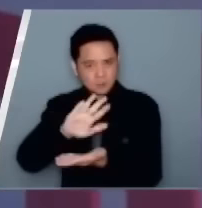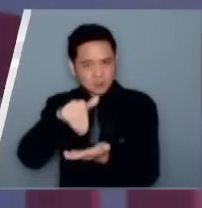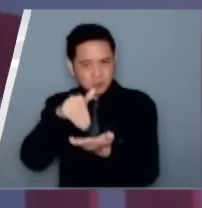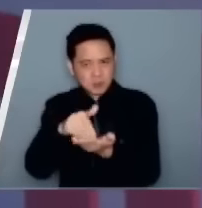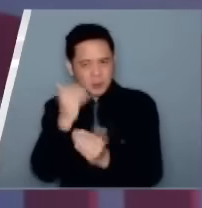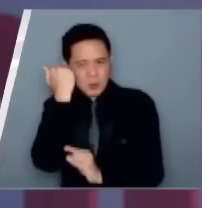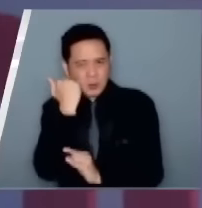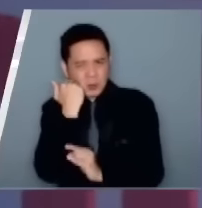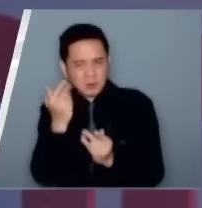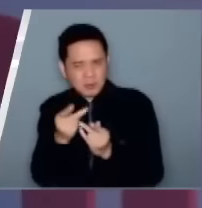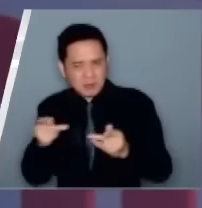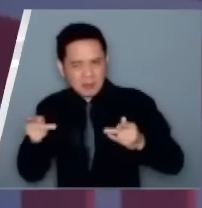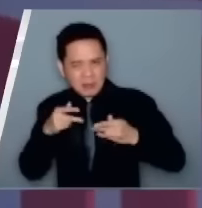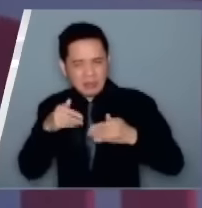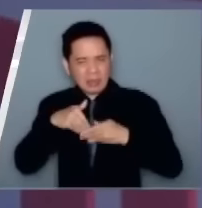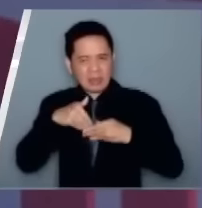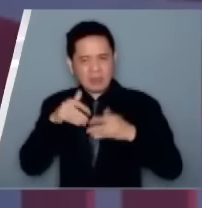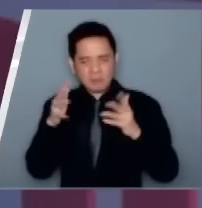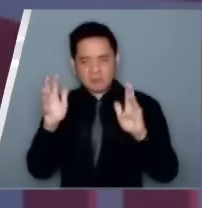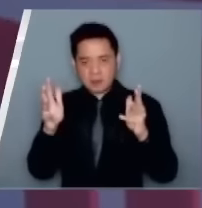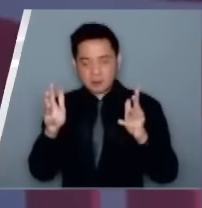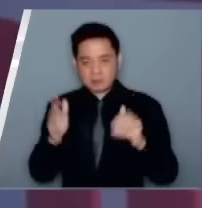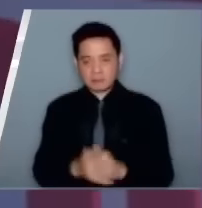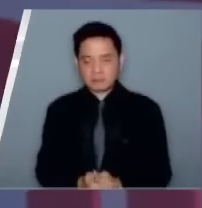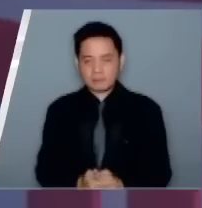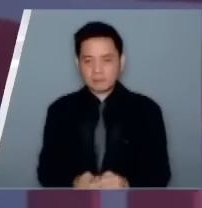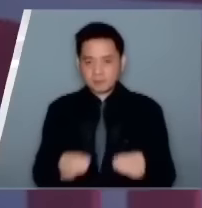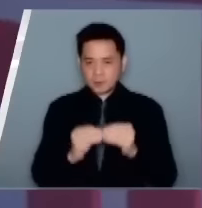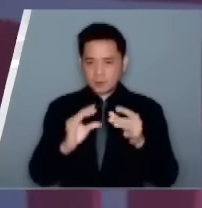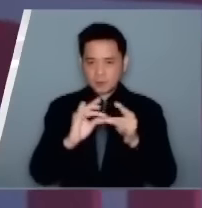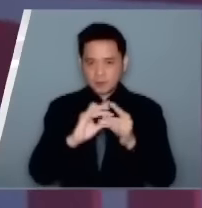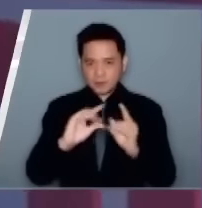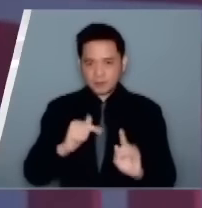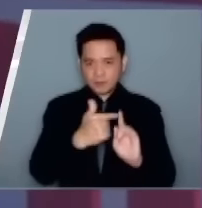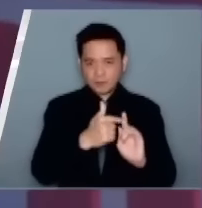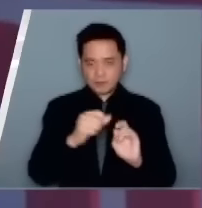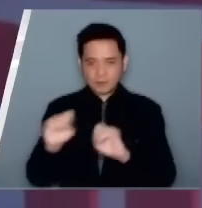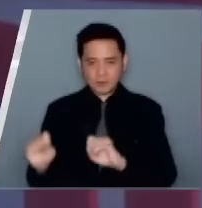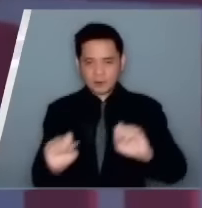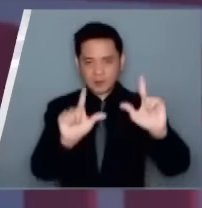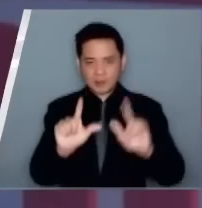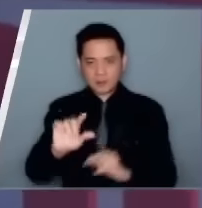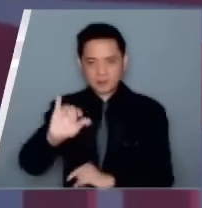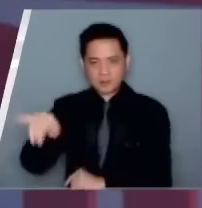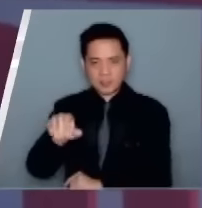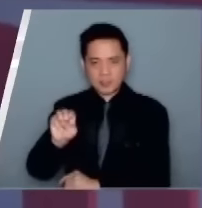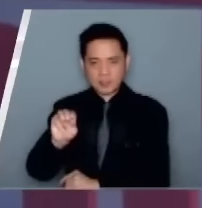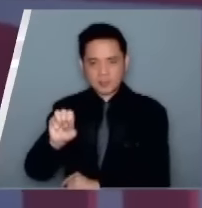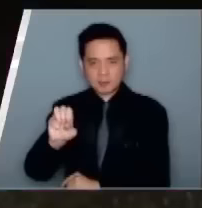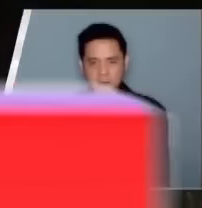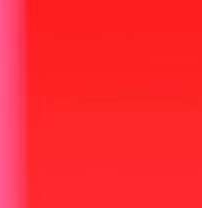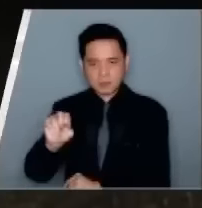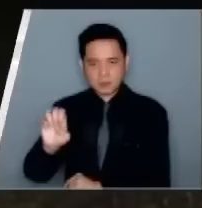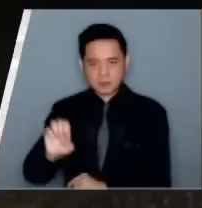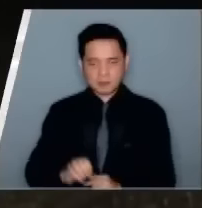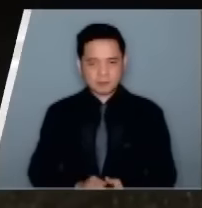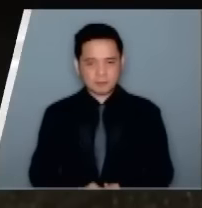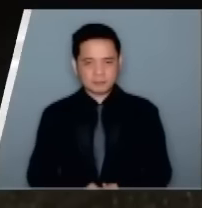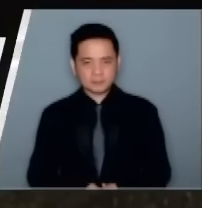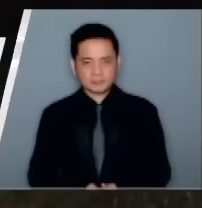bago mula sa Santa Ana Cagayan nakatutok live si jasm Gabriel galvan ng GMA Regional TV